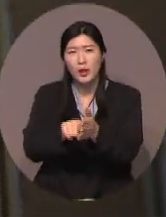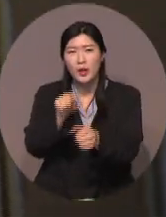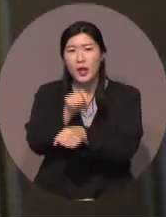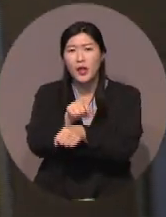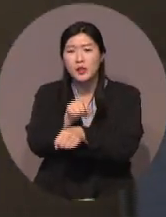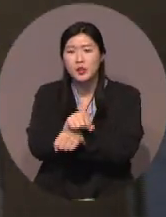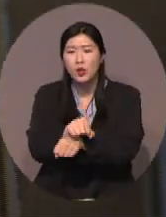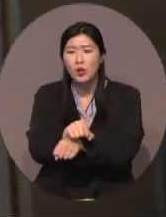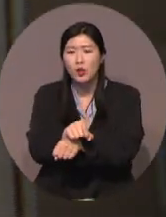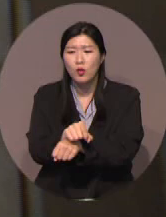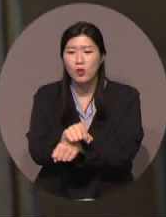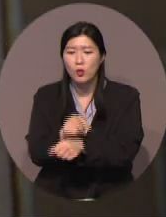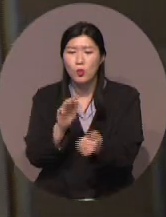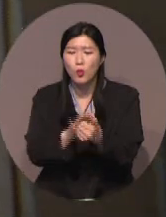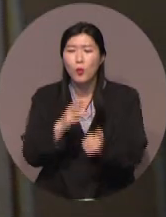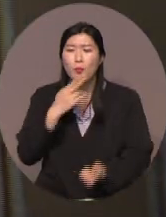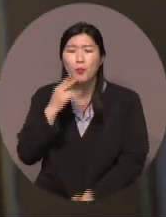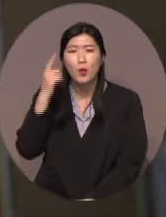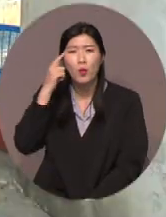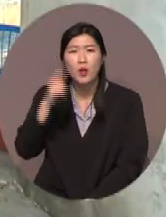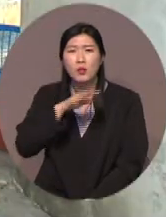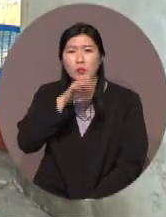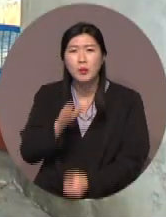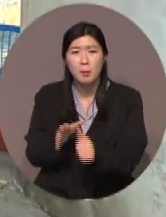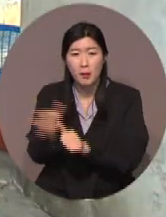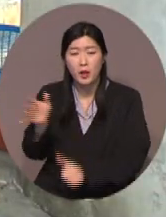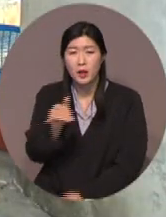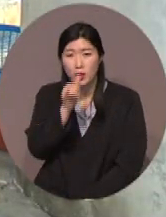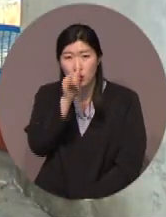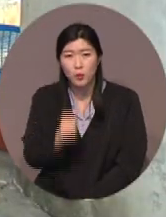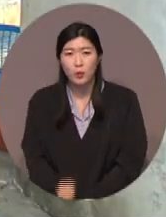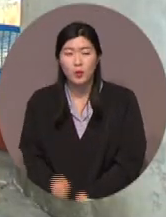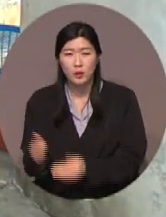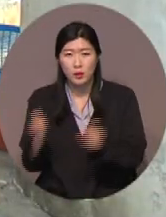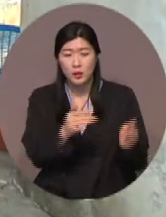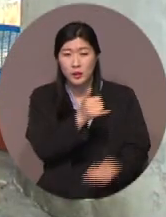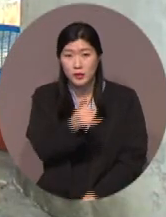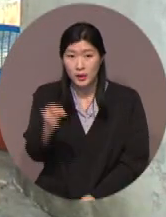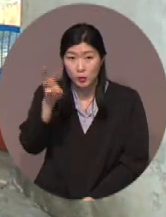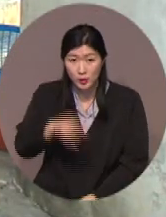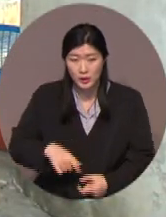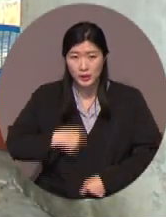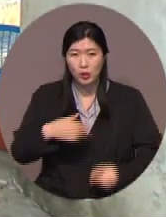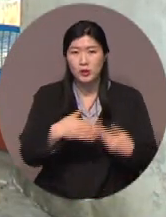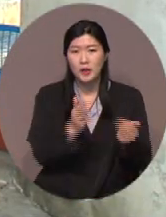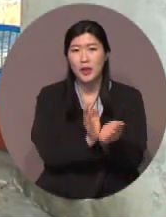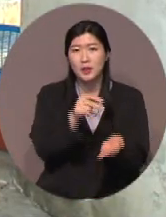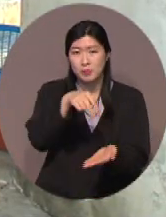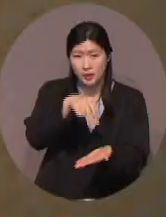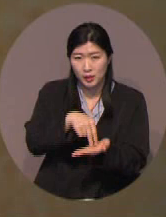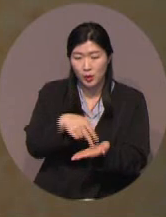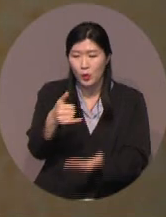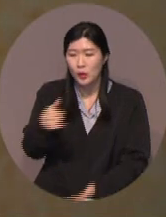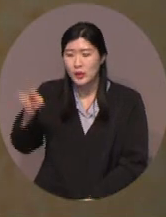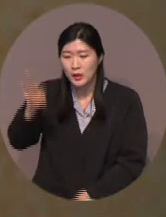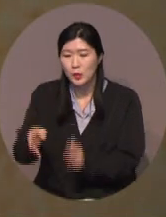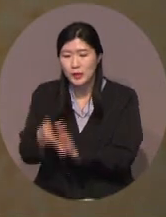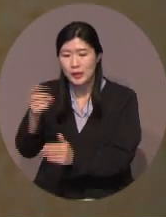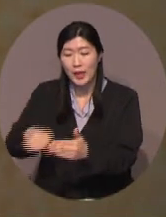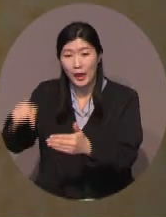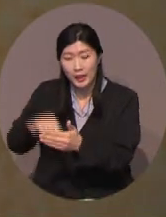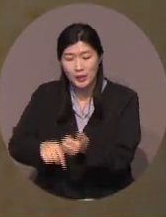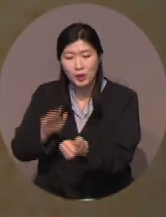행정은 어디에도 없다고 비판했습니다 정의당 세종시당도 정부 대책만으론 부족하다며 세종시